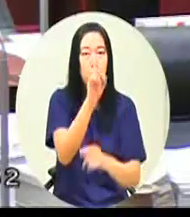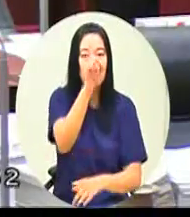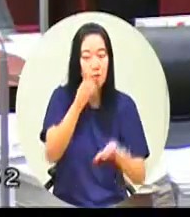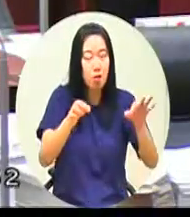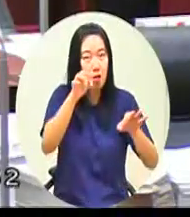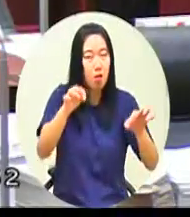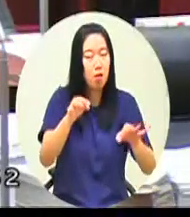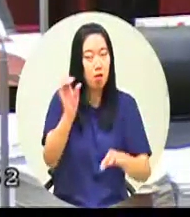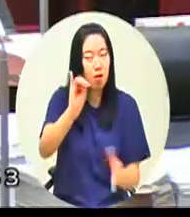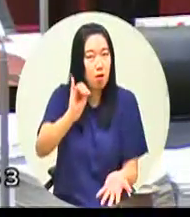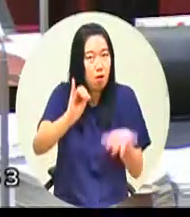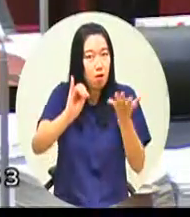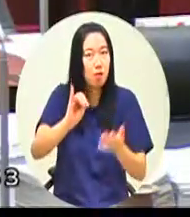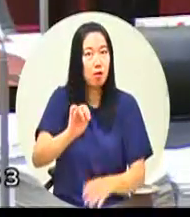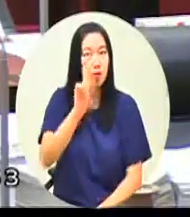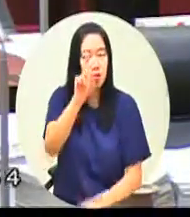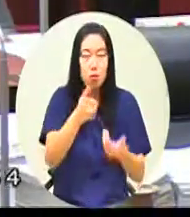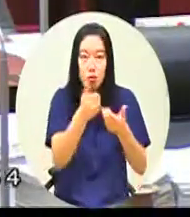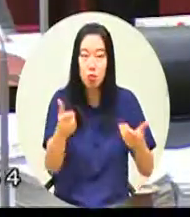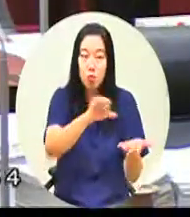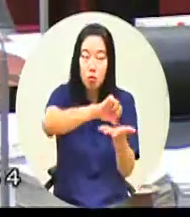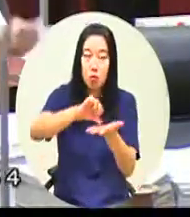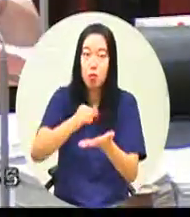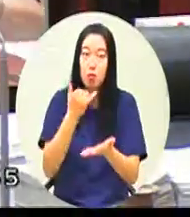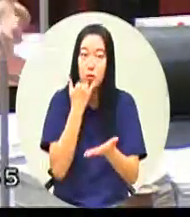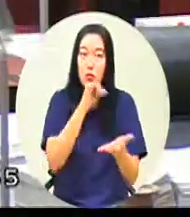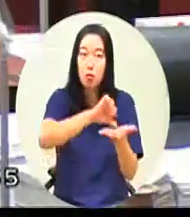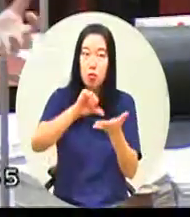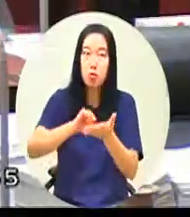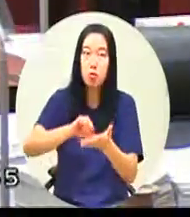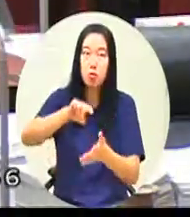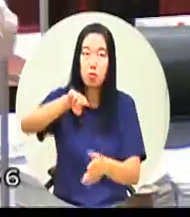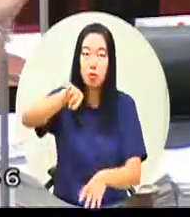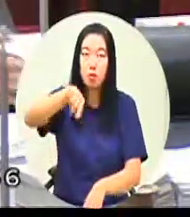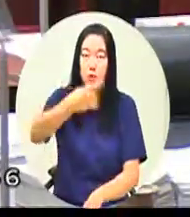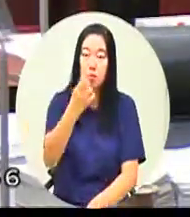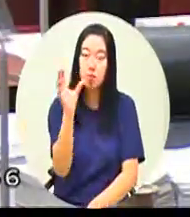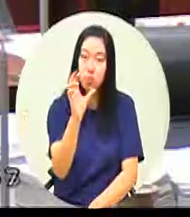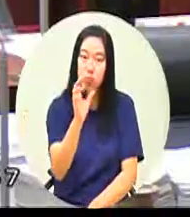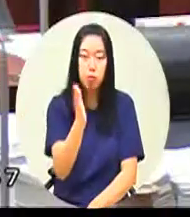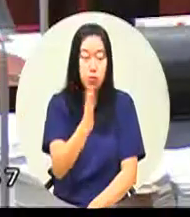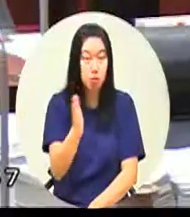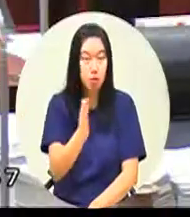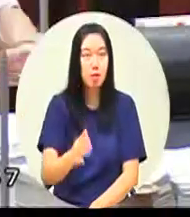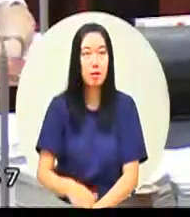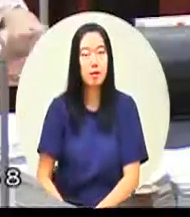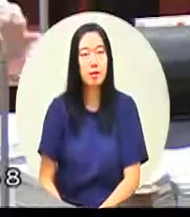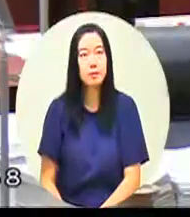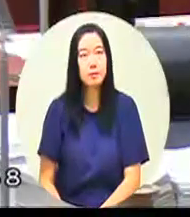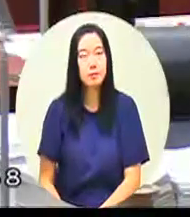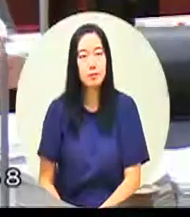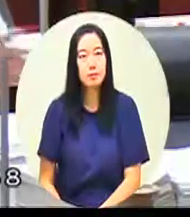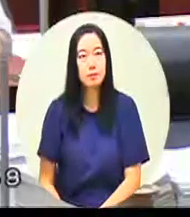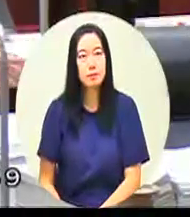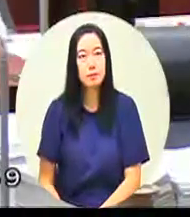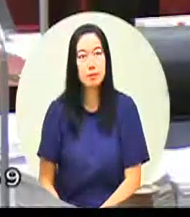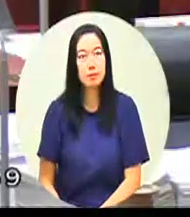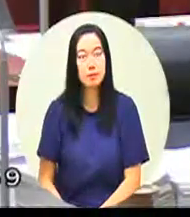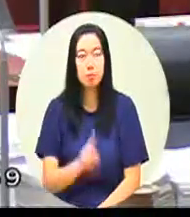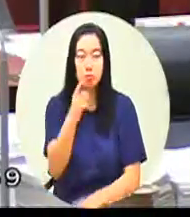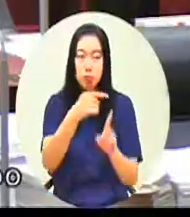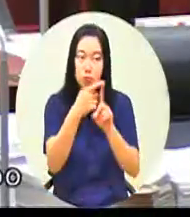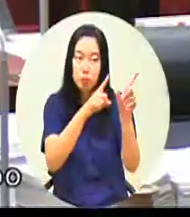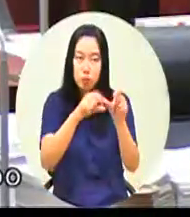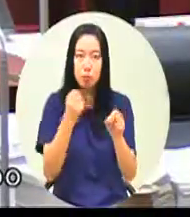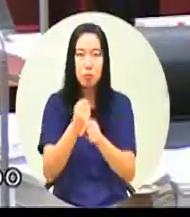伊6-7斤经济啊，一分地当种差不多180克的左右啦，好、哦、看密集或者是。比较宽哈、啊，以标准来讲